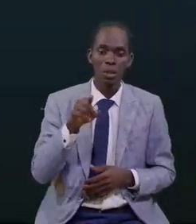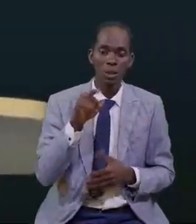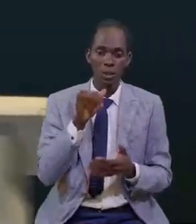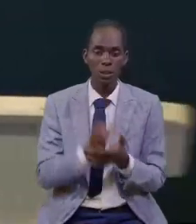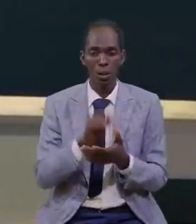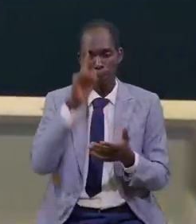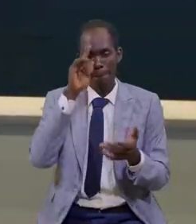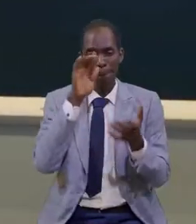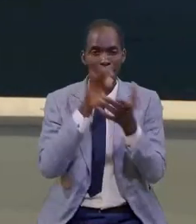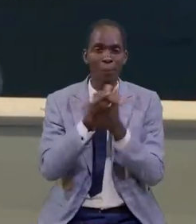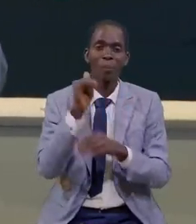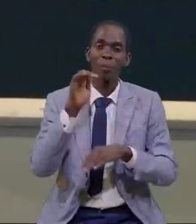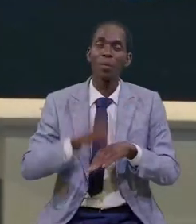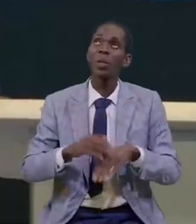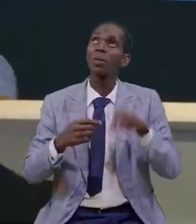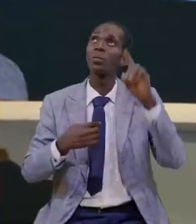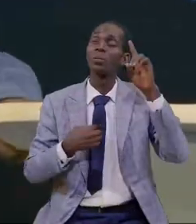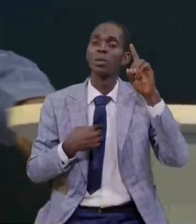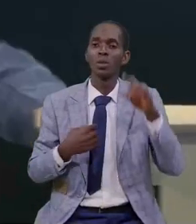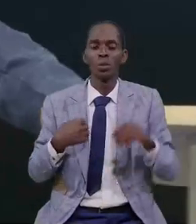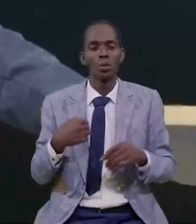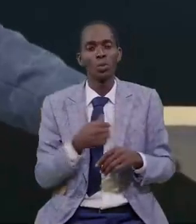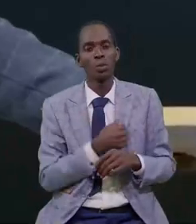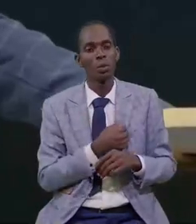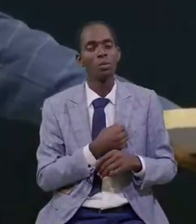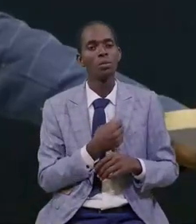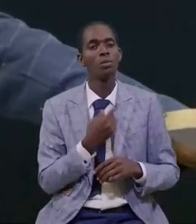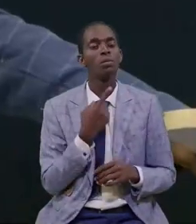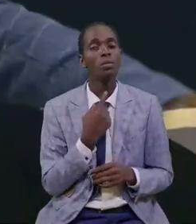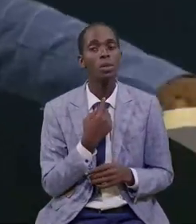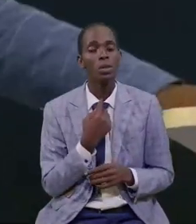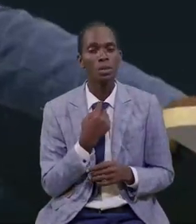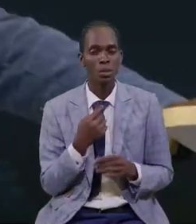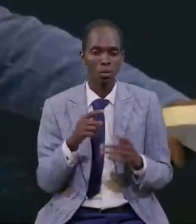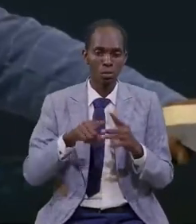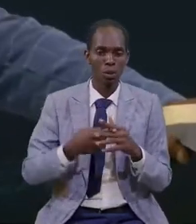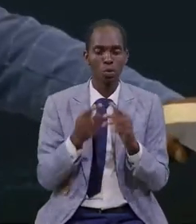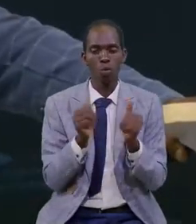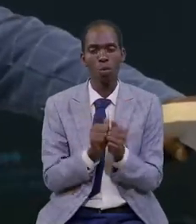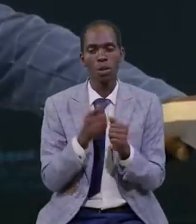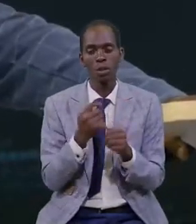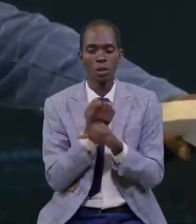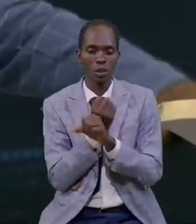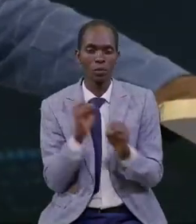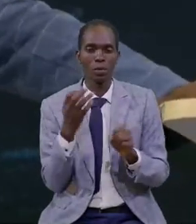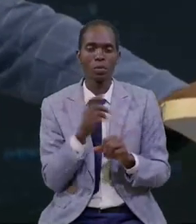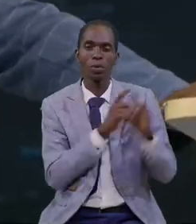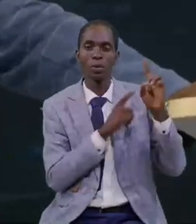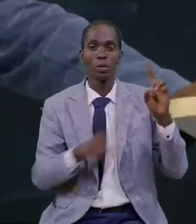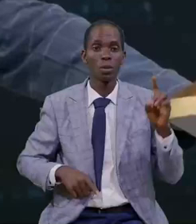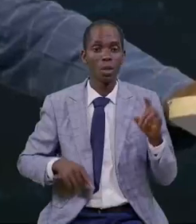moi notre soif commence avec le salut du Seigneur nous croyons en